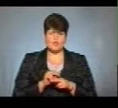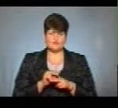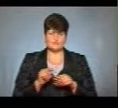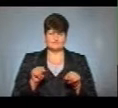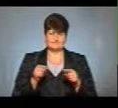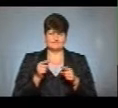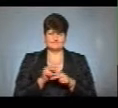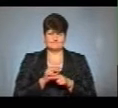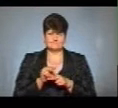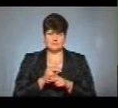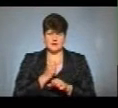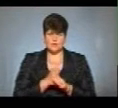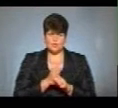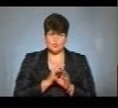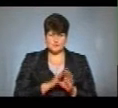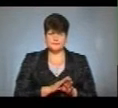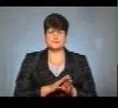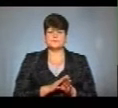ремонтно-відновлювальні роботи,